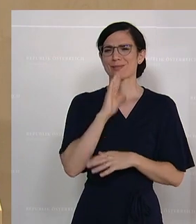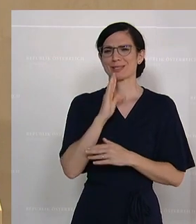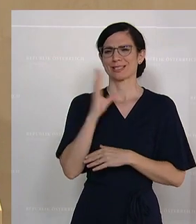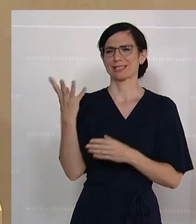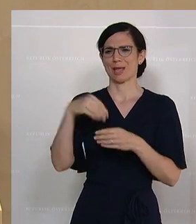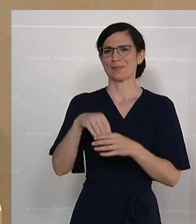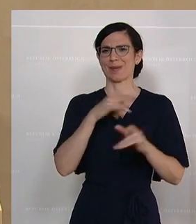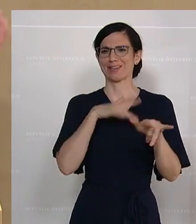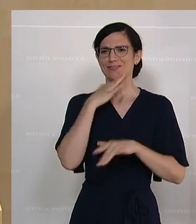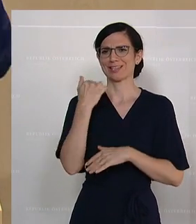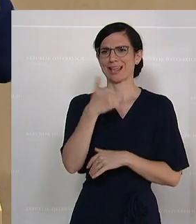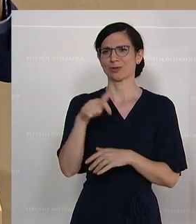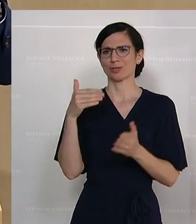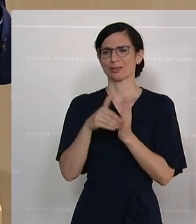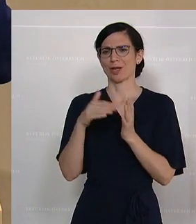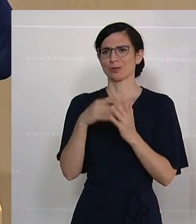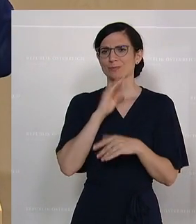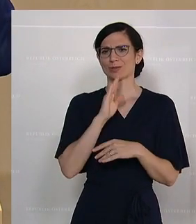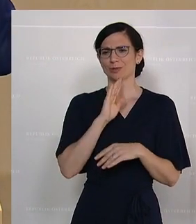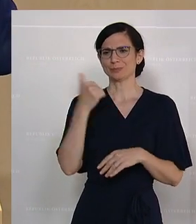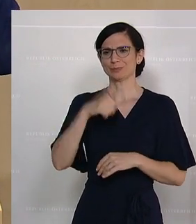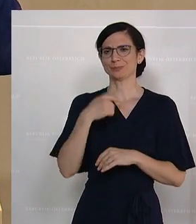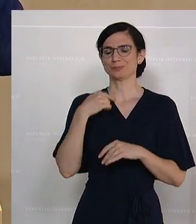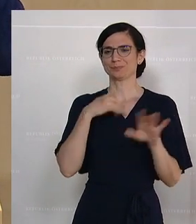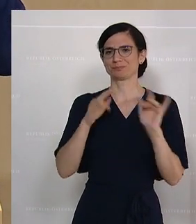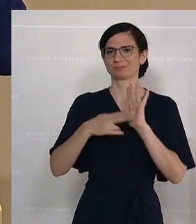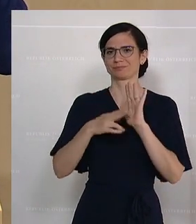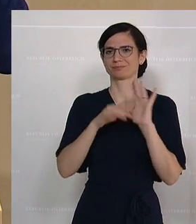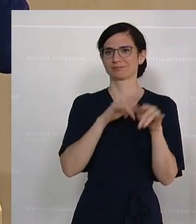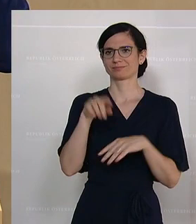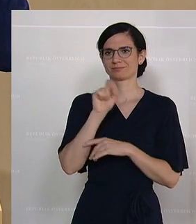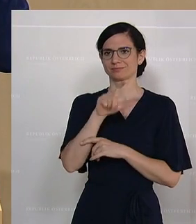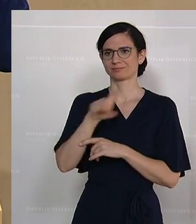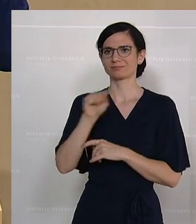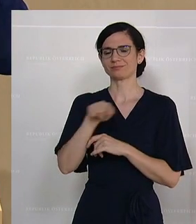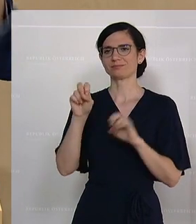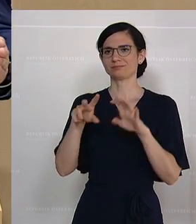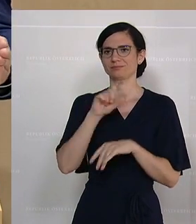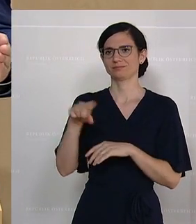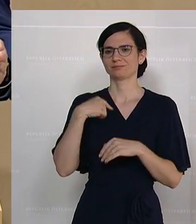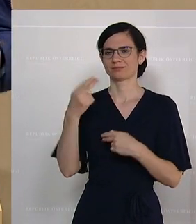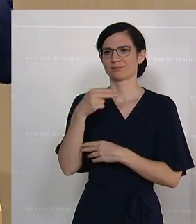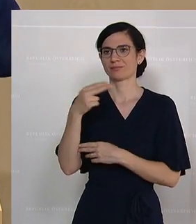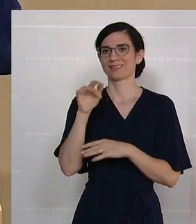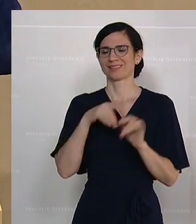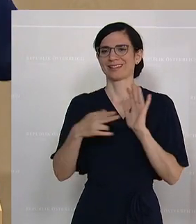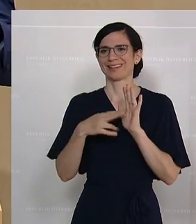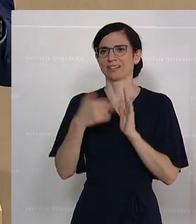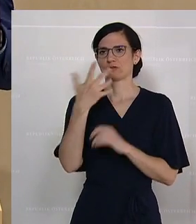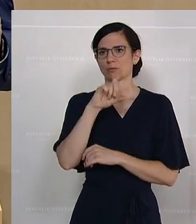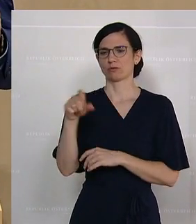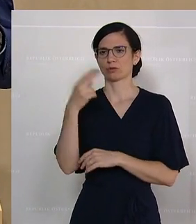pensionisten dabei und wir garantieren im rahmen zwischen 1200 und 1800 euro 500 euro als